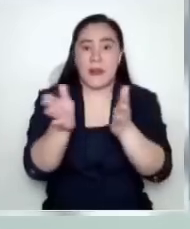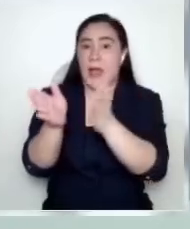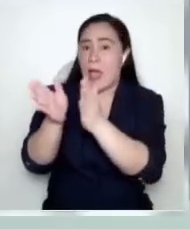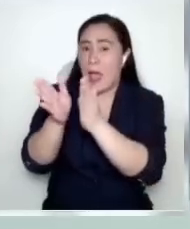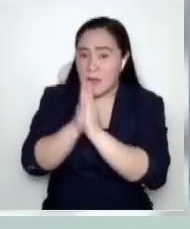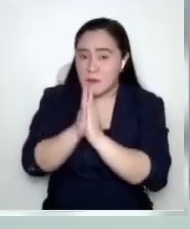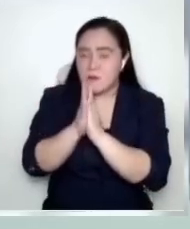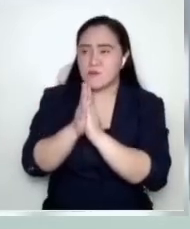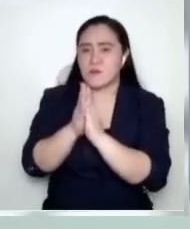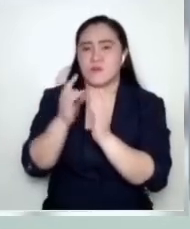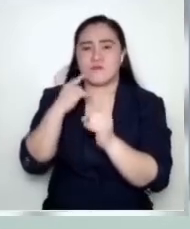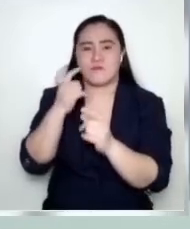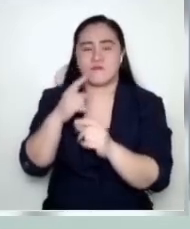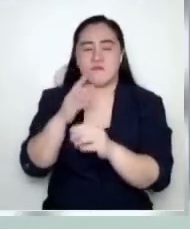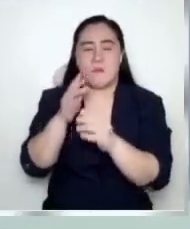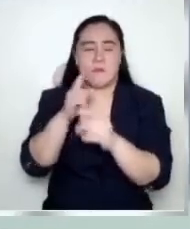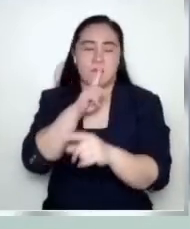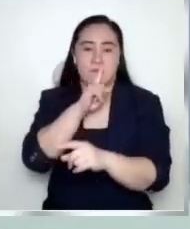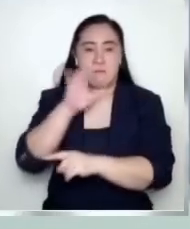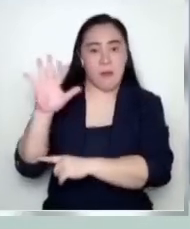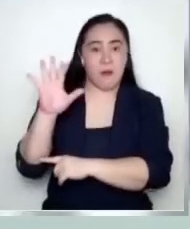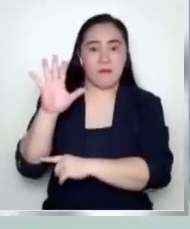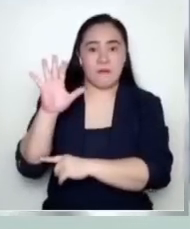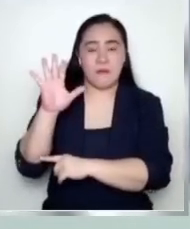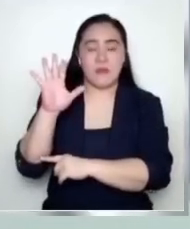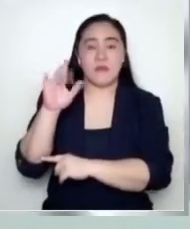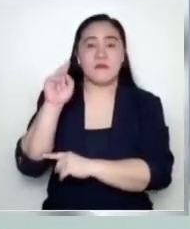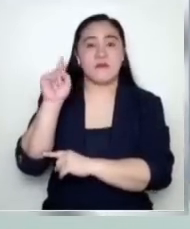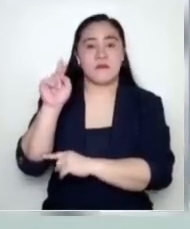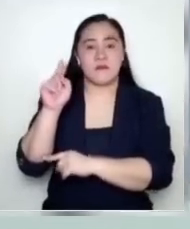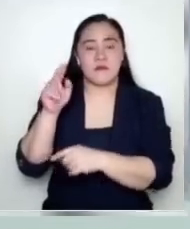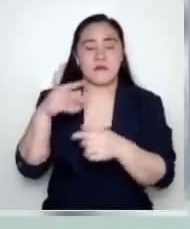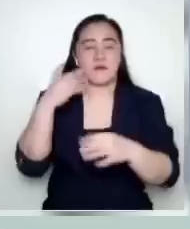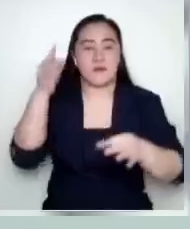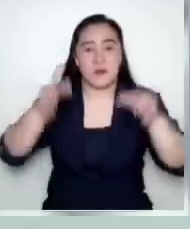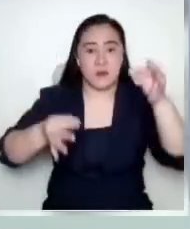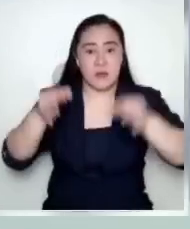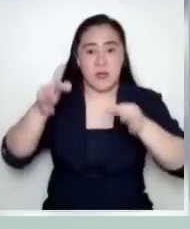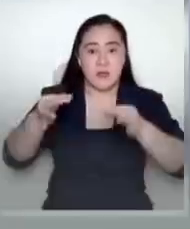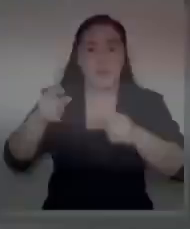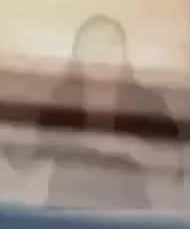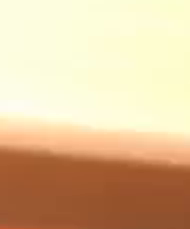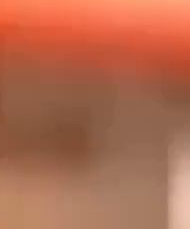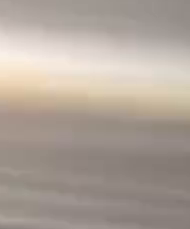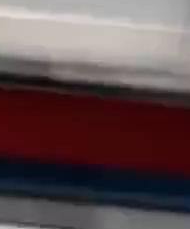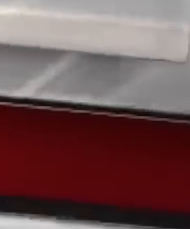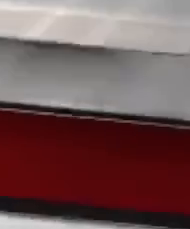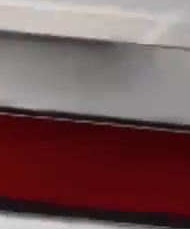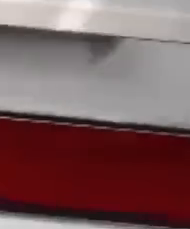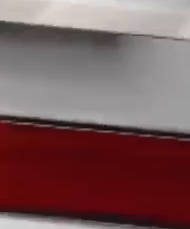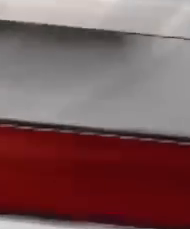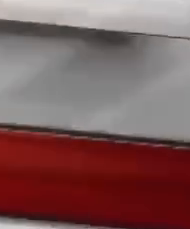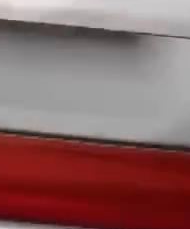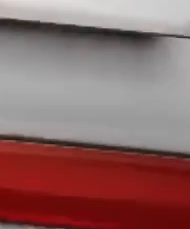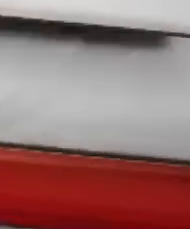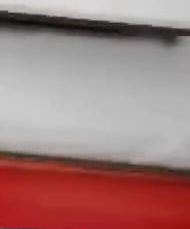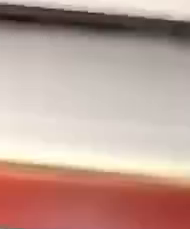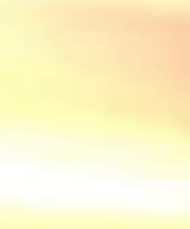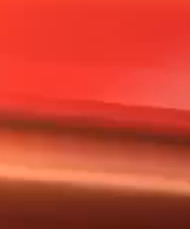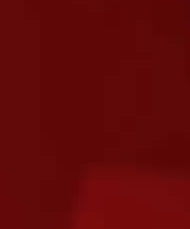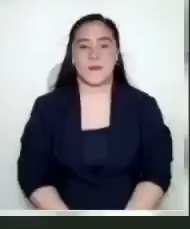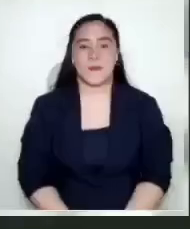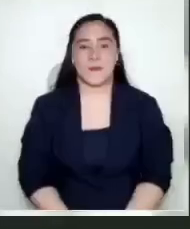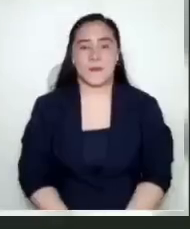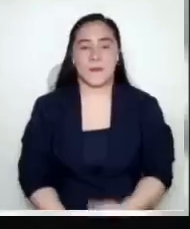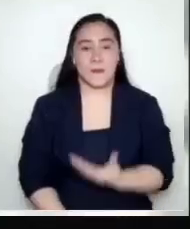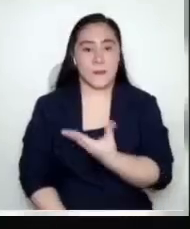ng mismong ambassador ng Kuwait sa Pilipinas. Yan ang tinutukan live ni Chino Gaston. Chino?